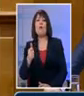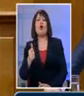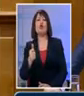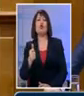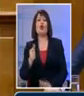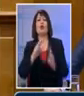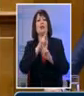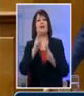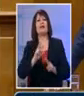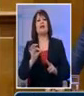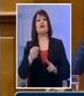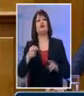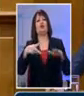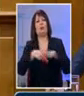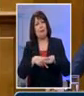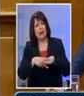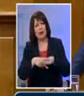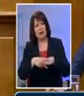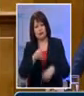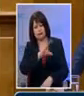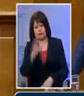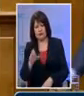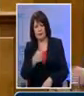και είχατε να πληρώσετε μόνο 12.